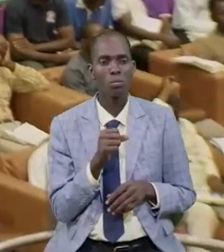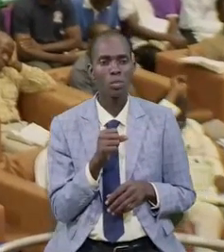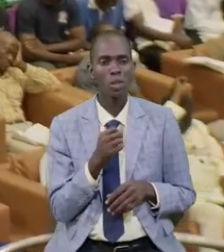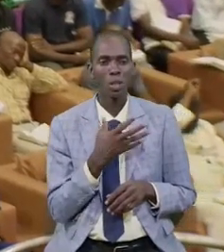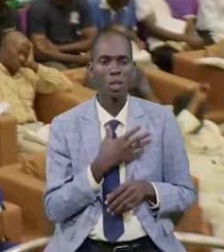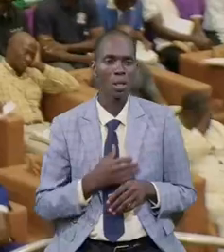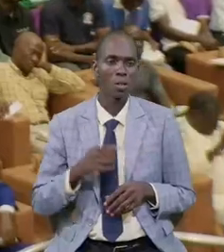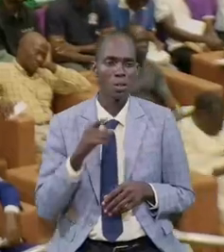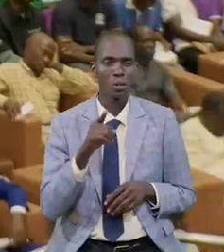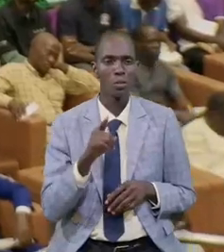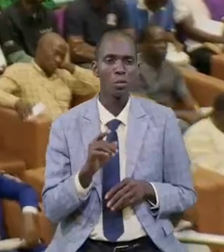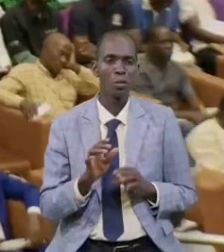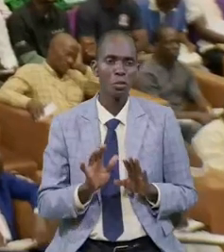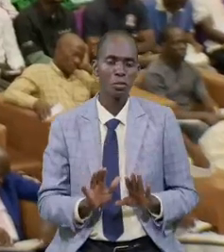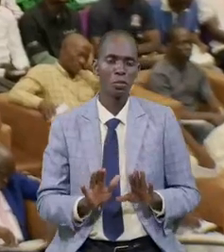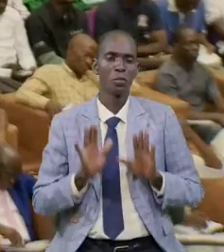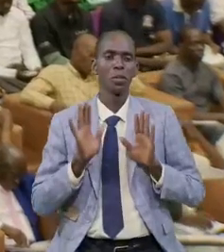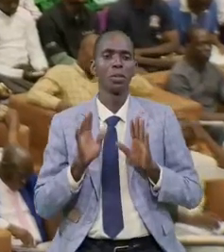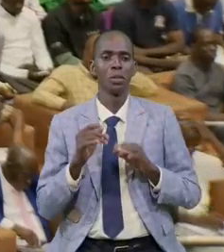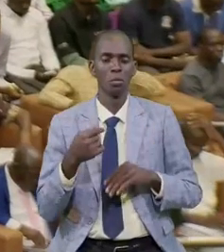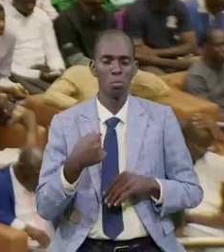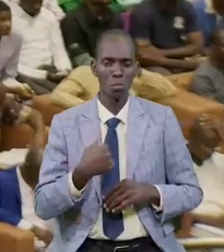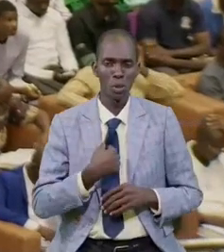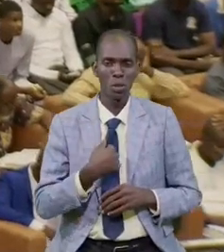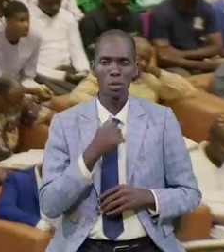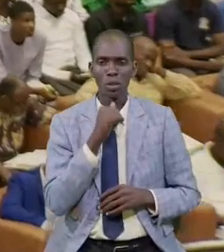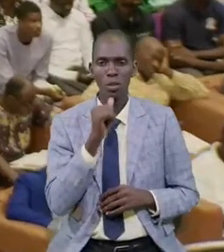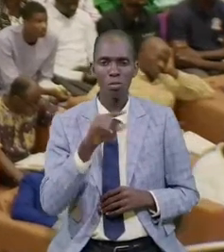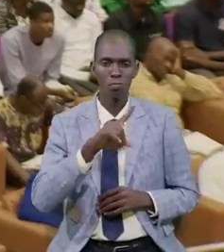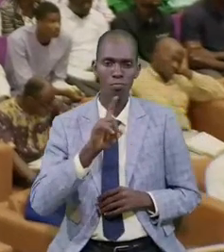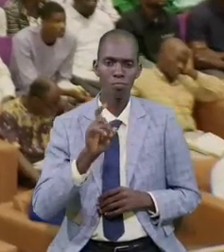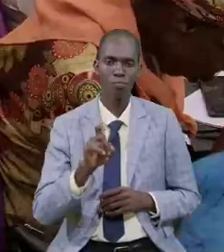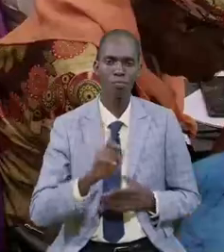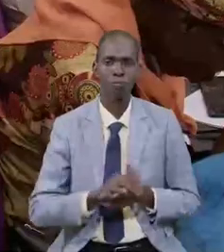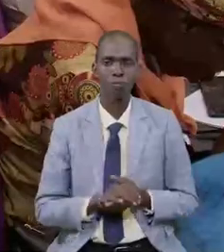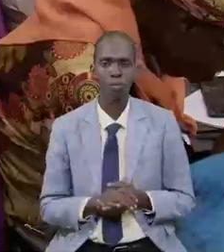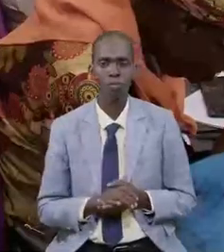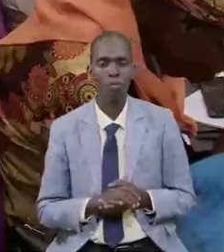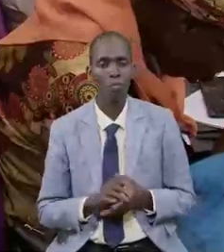longtemps, c'est pourquoi tu ne me crains pas.